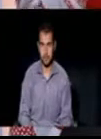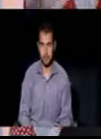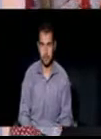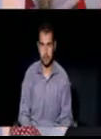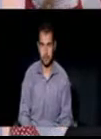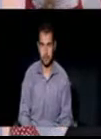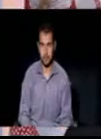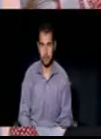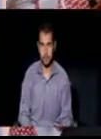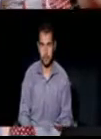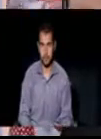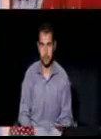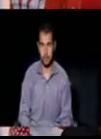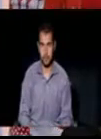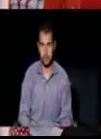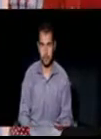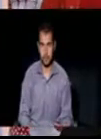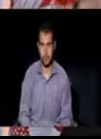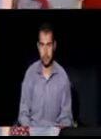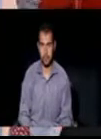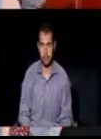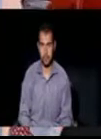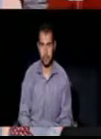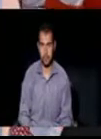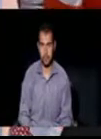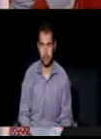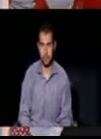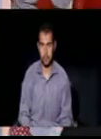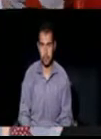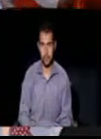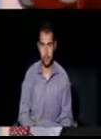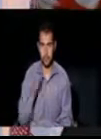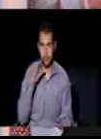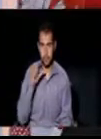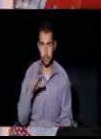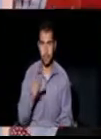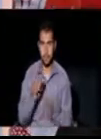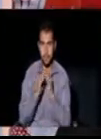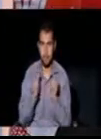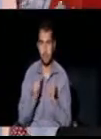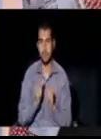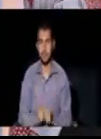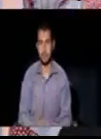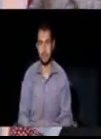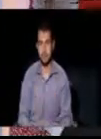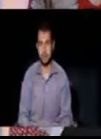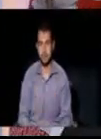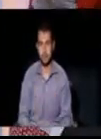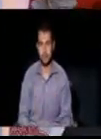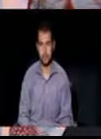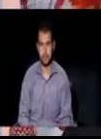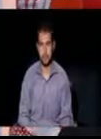رئيس المؤمنين. احنا كلنا رئيس جمهوريه العربيه. احنا مؤمنين ومصدقين رئيس